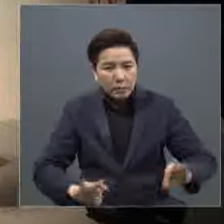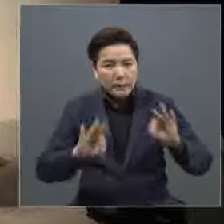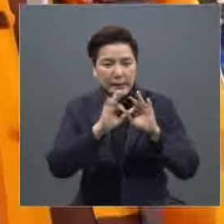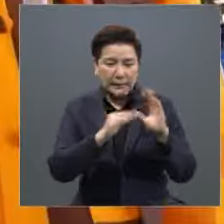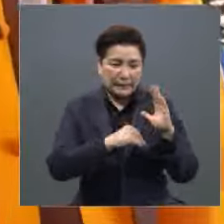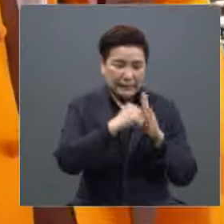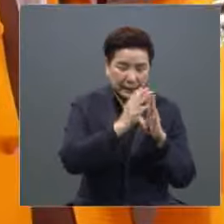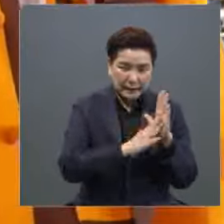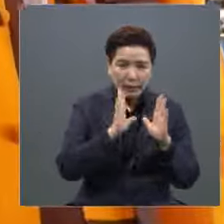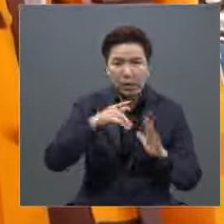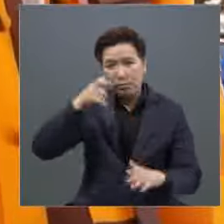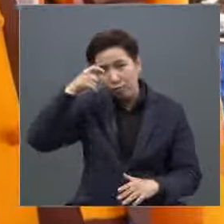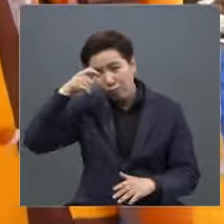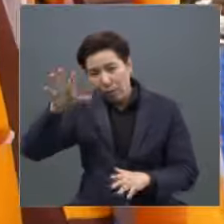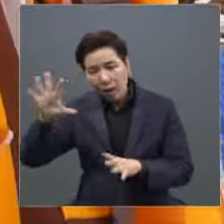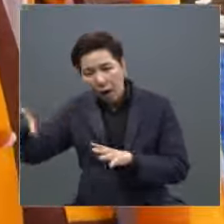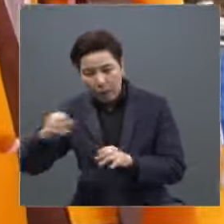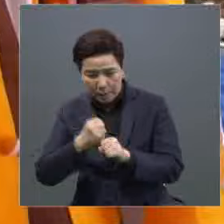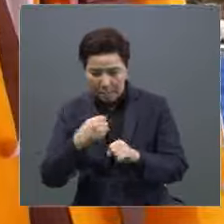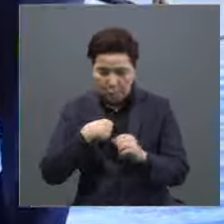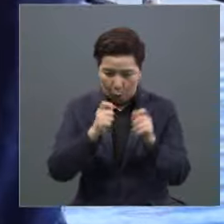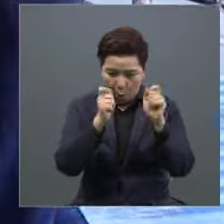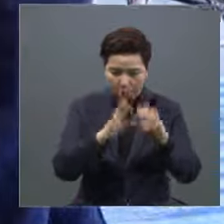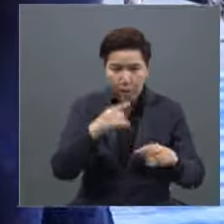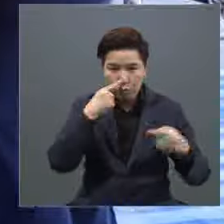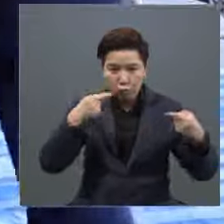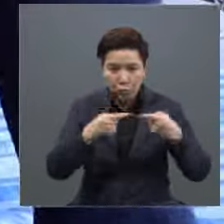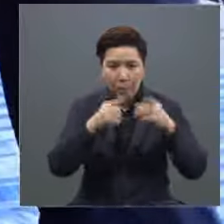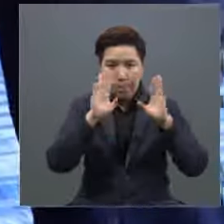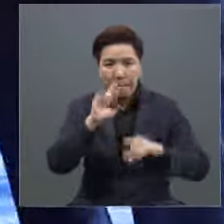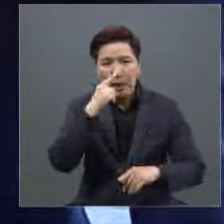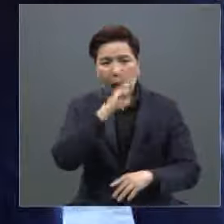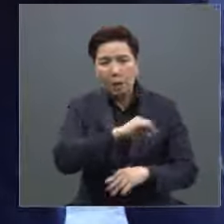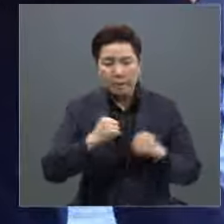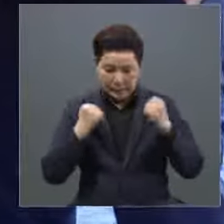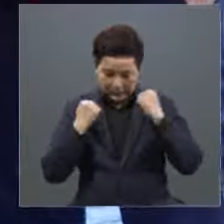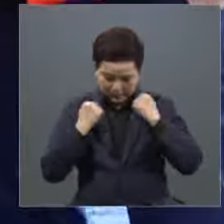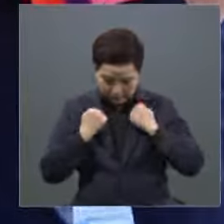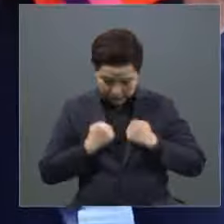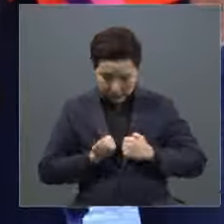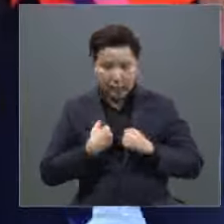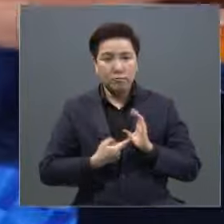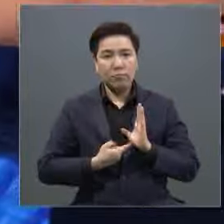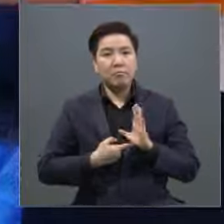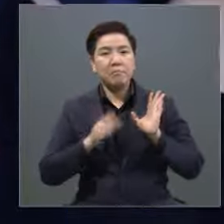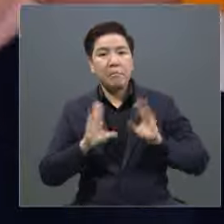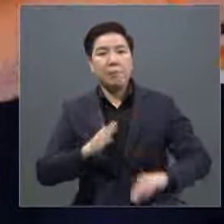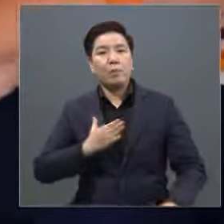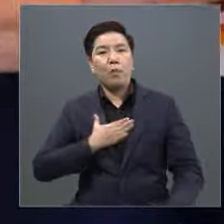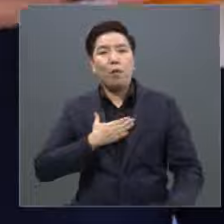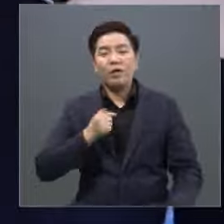ภูมิปัญญาชาวบ้านสู่การดีไซน์ที่ทันสมัยให้ทุกคนสามารถสวมใส่สะท้อนถึงคุณค่าและอัตลักษณ์ของผ้า